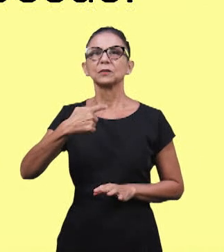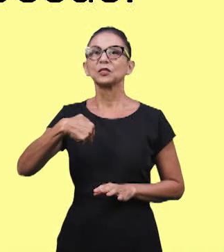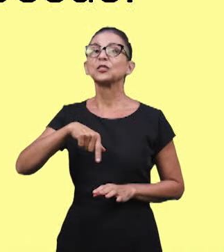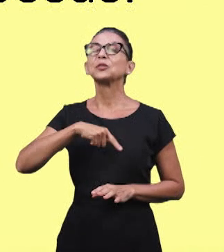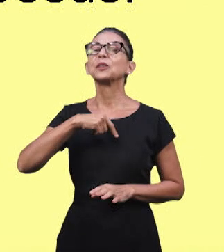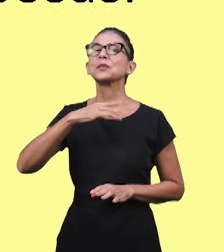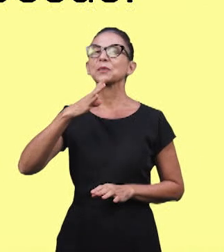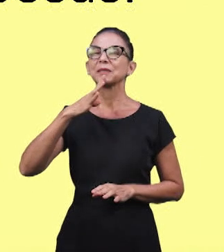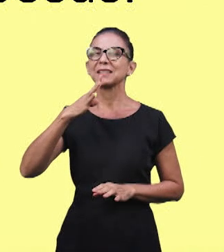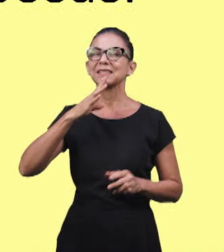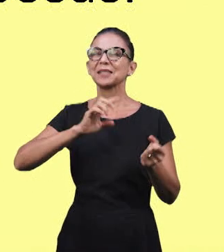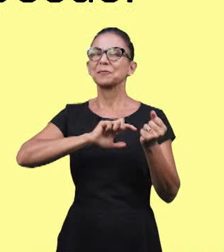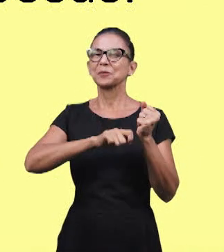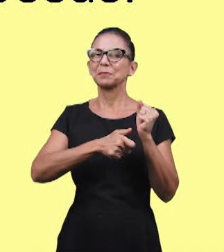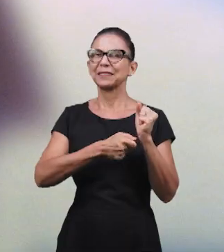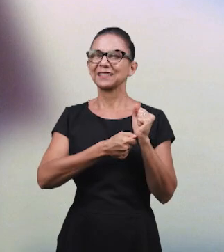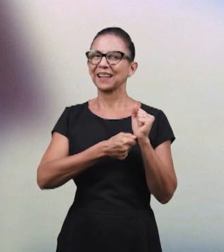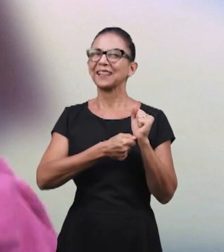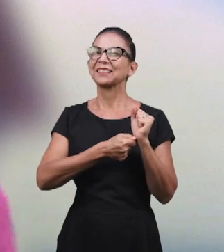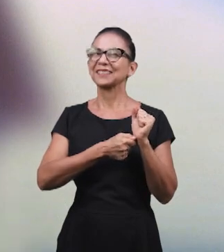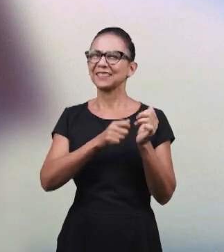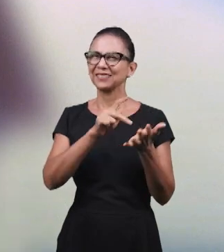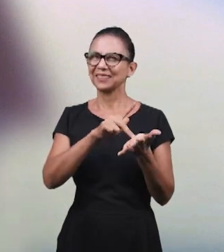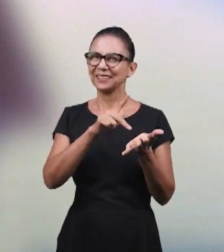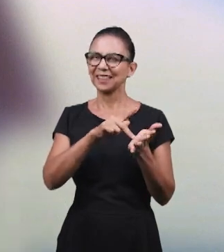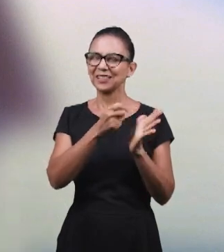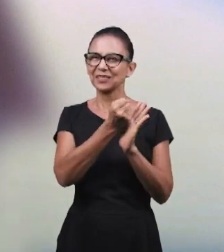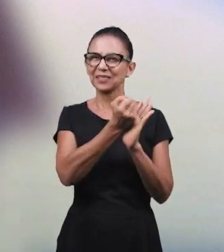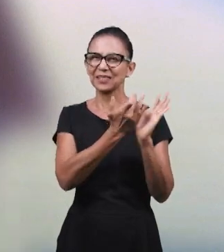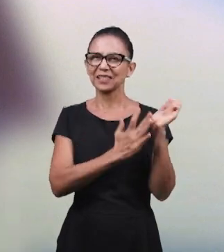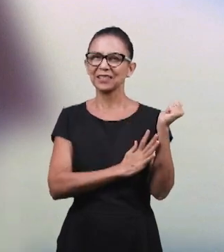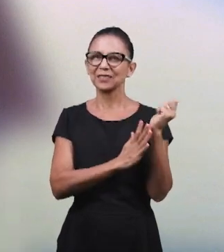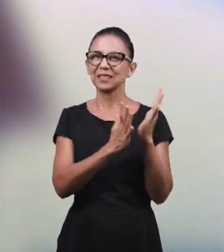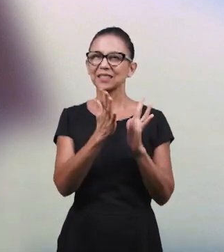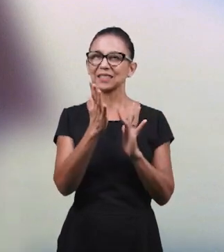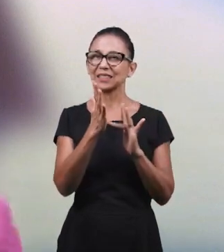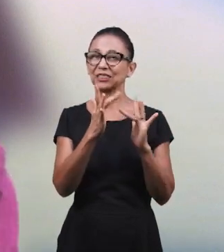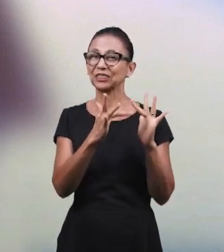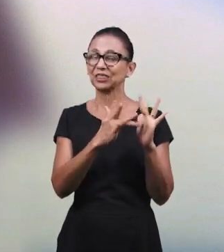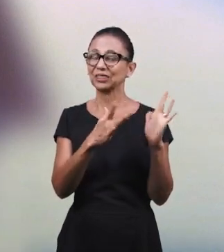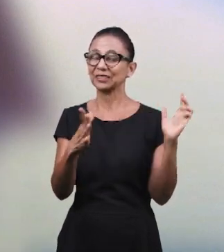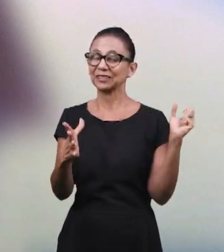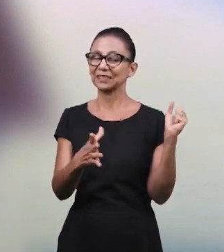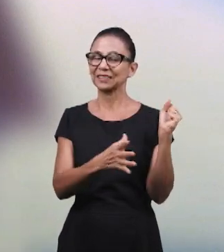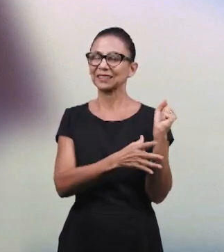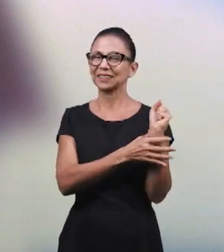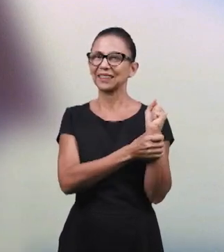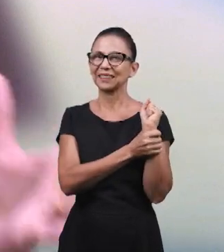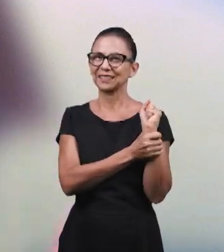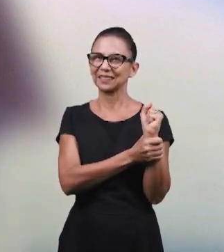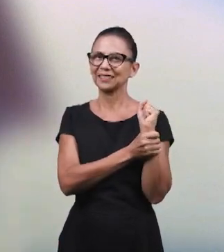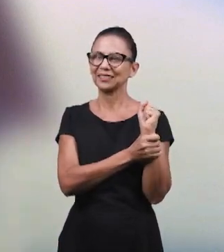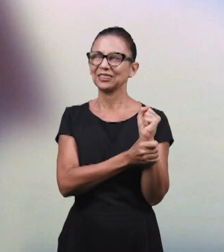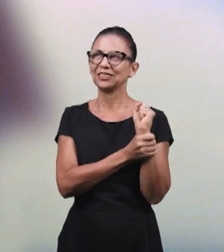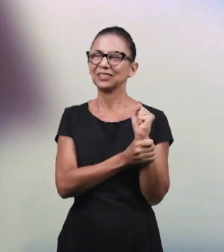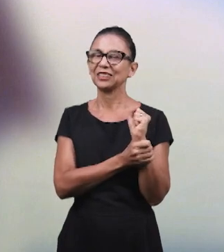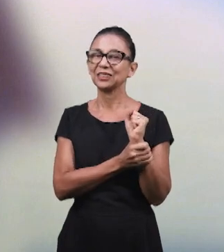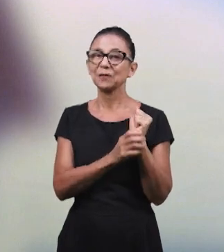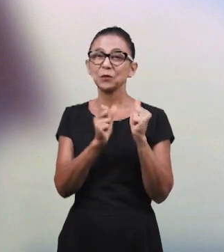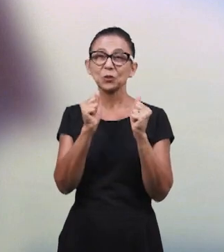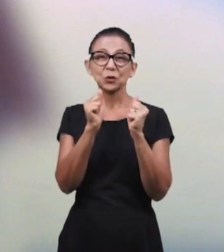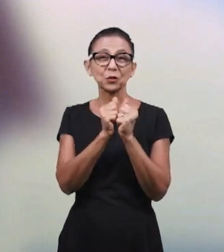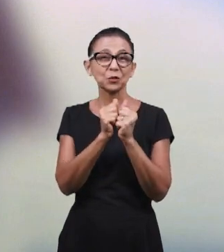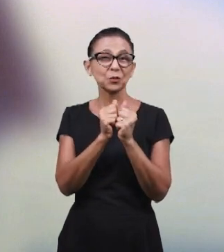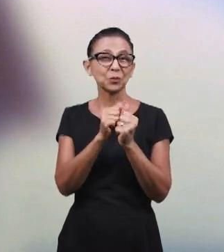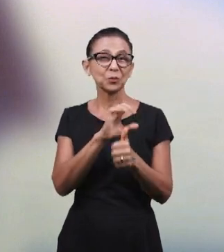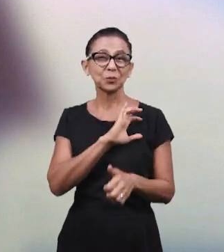savons, nous connaissons le mystère. Le sang de Jésus et la présence du Saint-Esprit est la